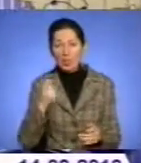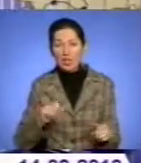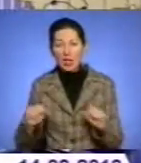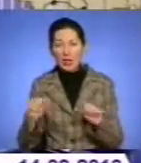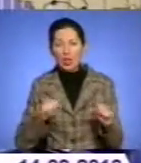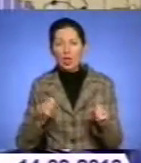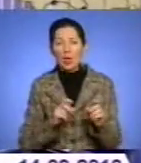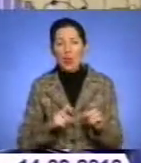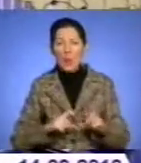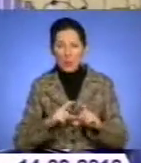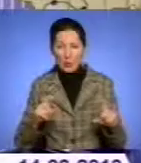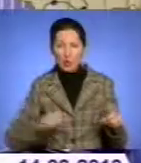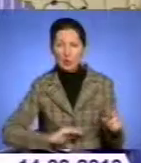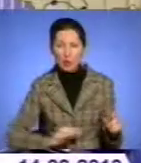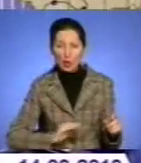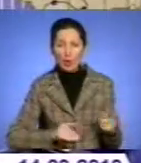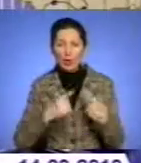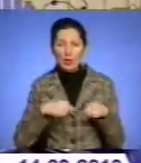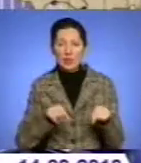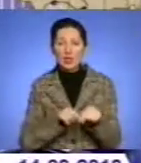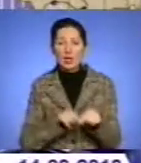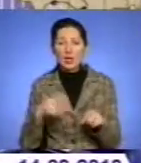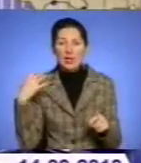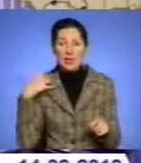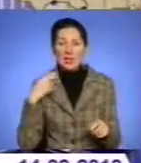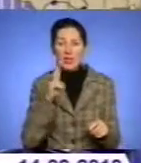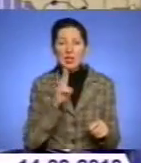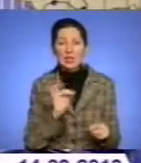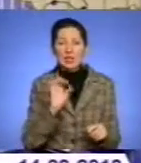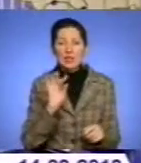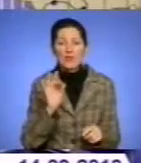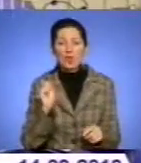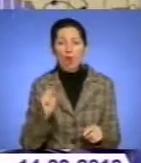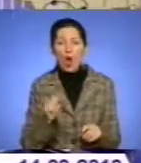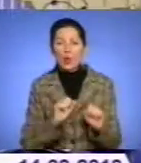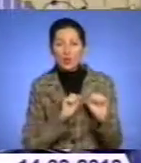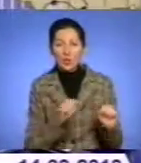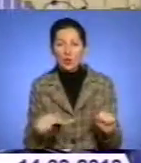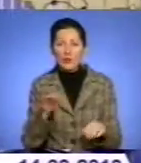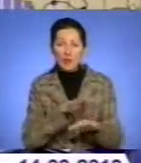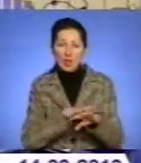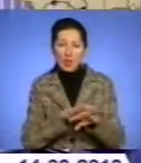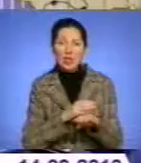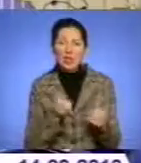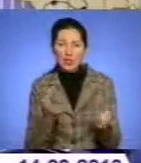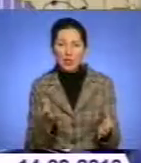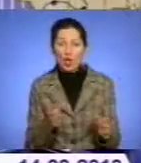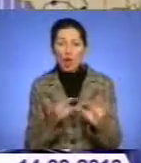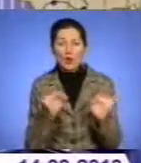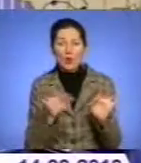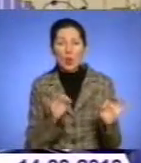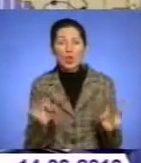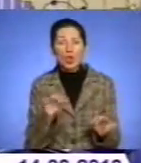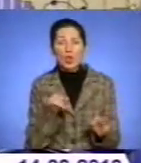установ, організацій району, начальники служб цивільного захисту і все населення, звичайно ж. Інформації про те,